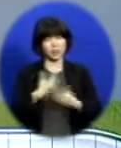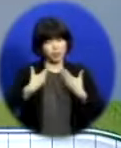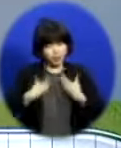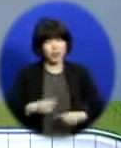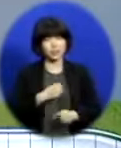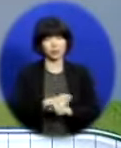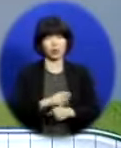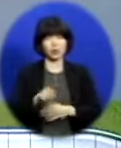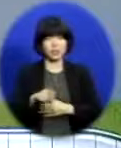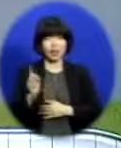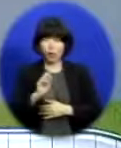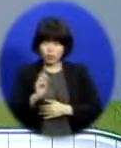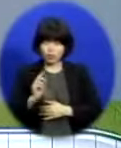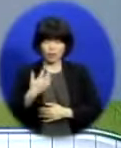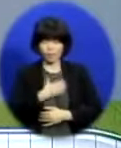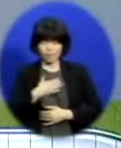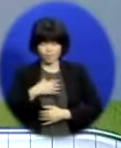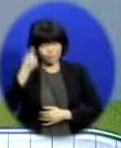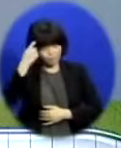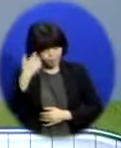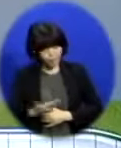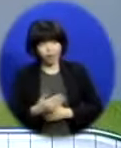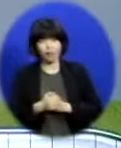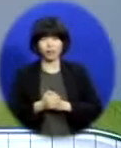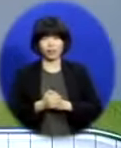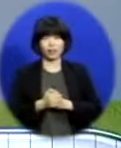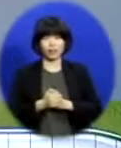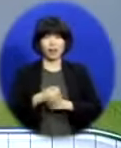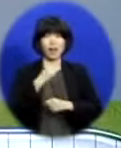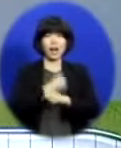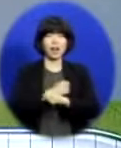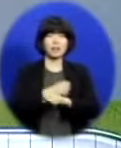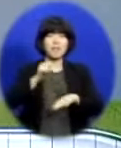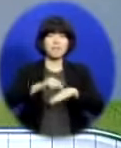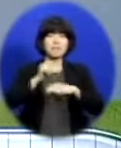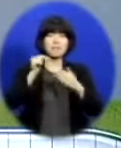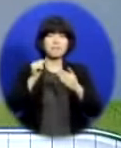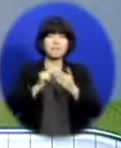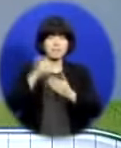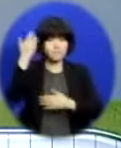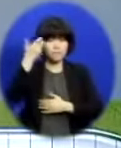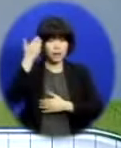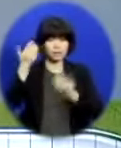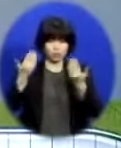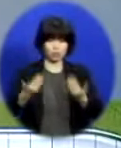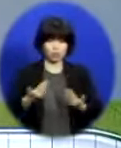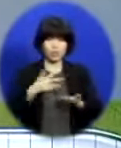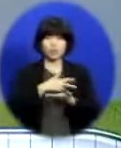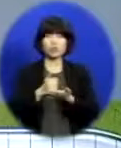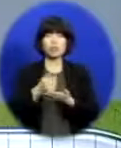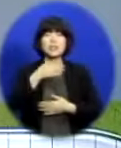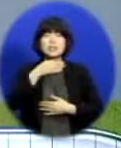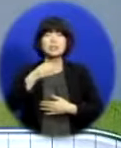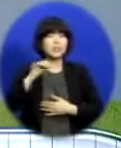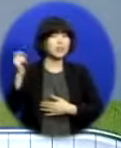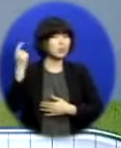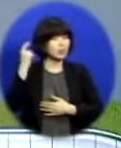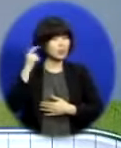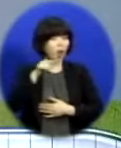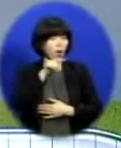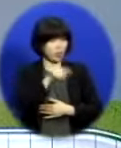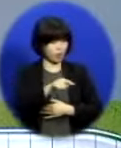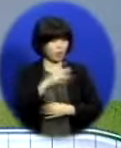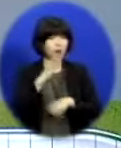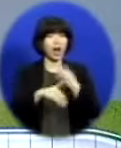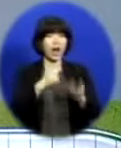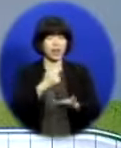어찌하여 그렇게 괴로워 하느냐 하는 심령에 주시는 주님의 음성이 들리는 겁니다 너는